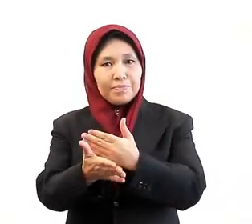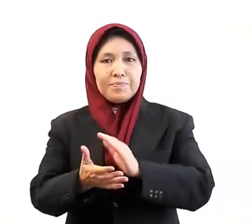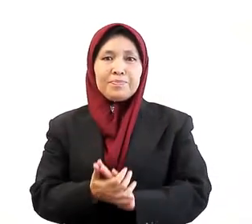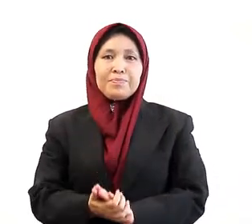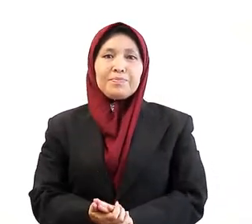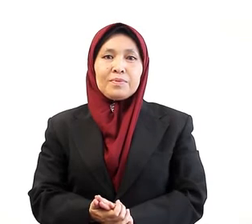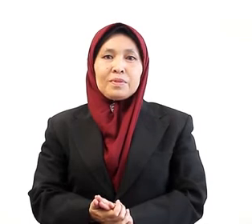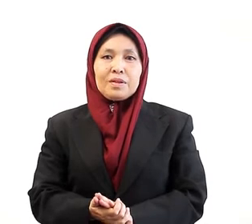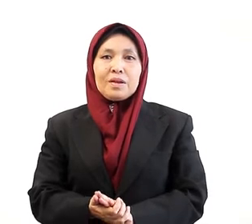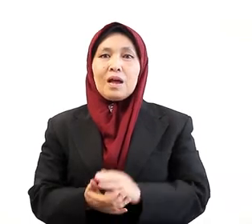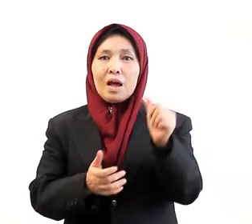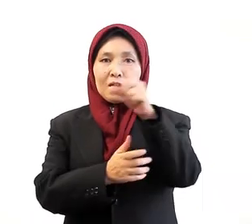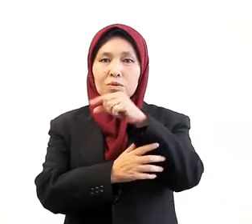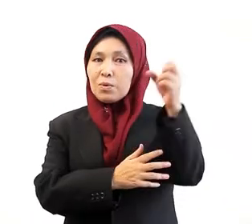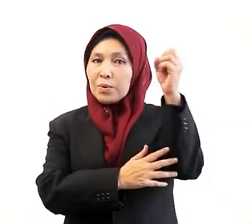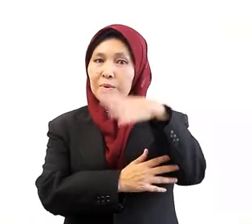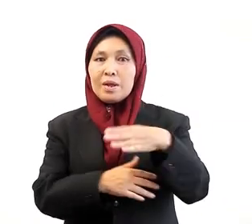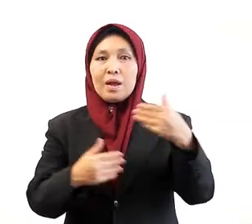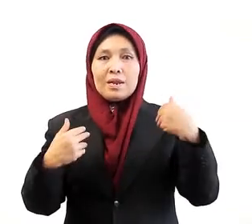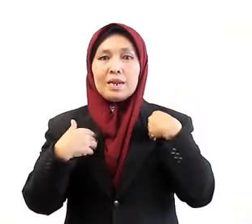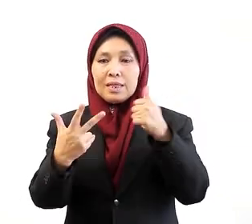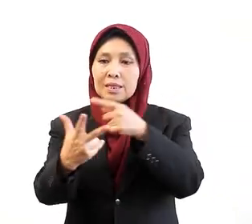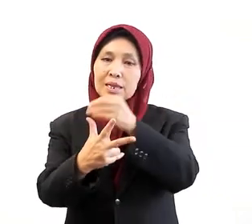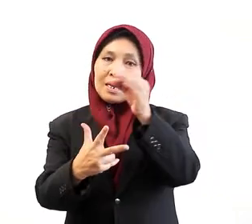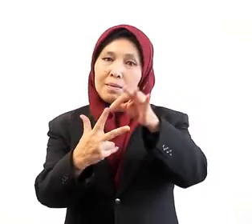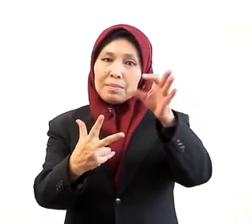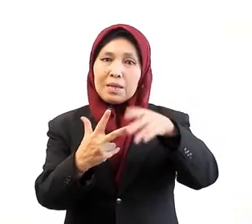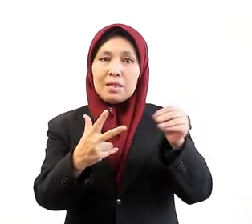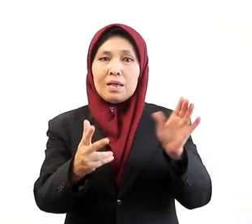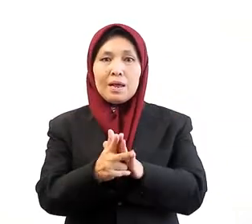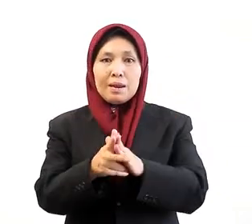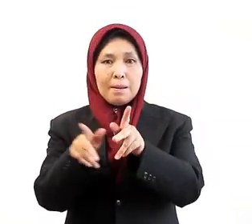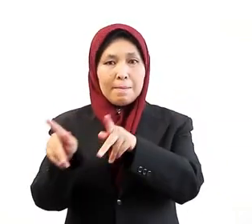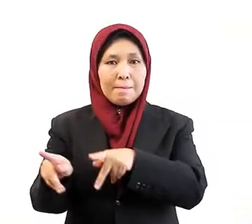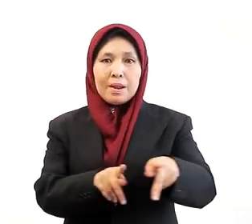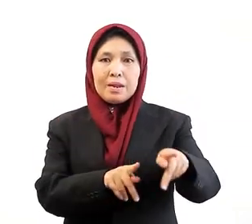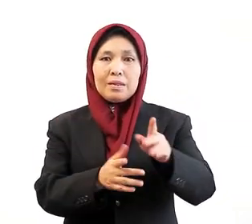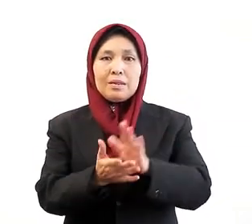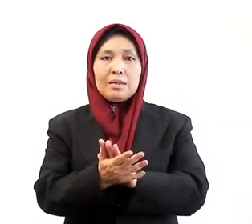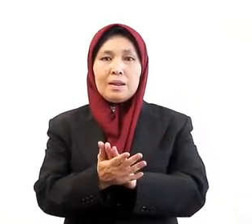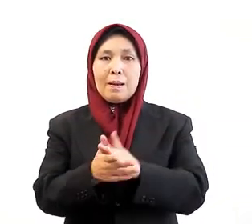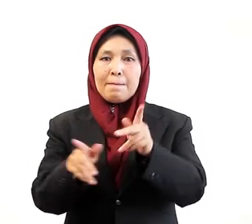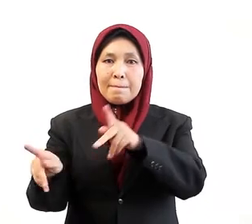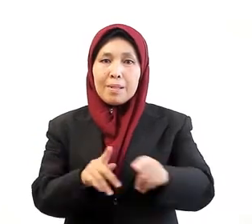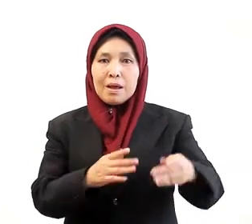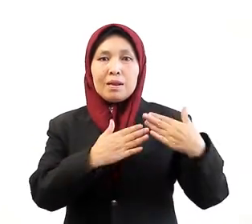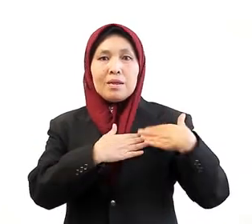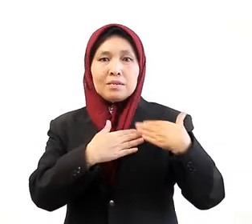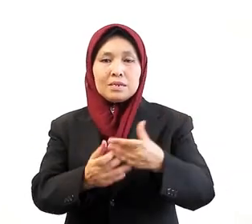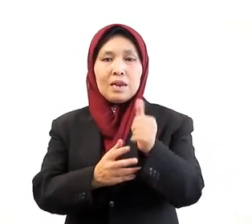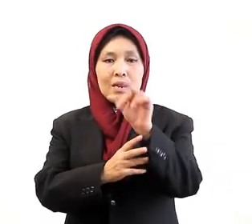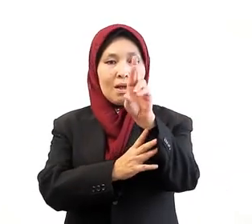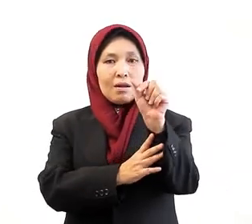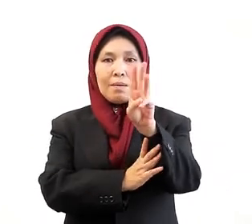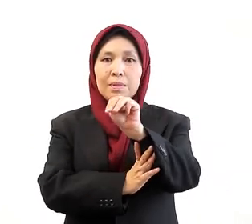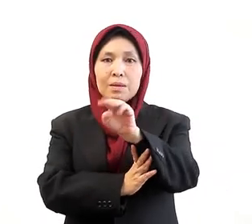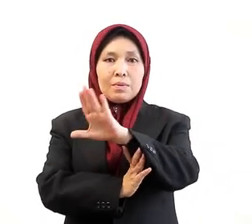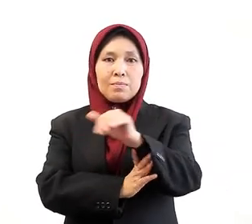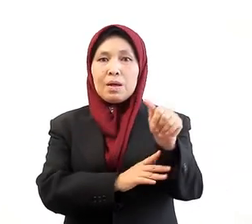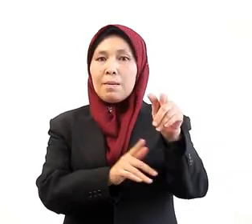AgroNurani mempunyai tiga pilihan plan mampu milik. Plan Ehsan, RM55. Plan Amal, RM85.